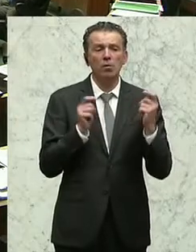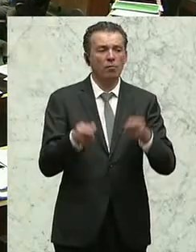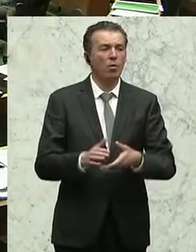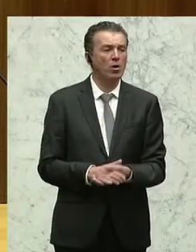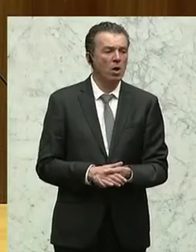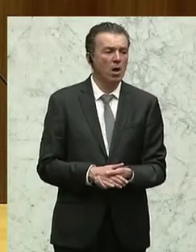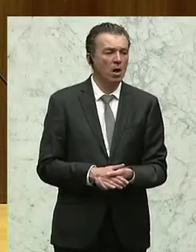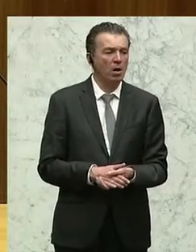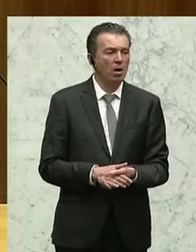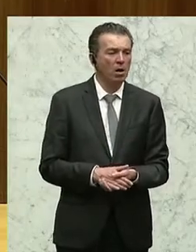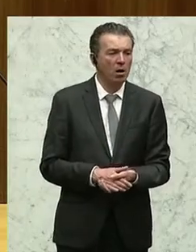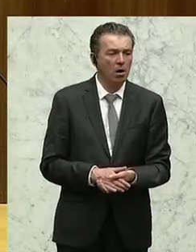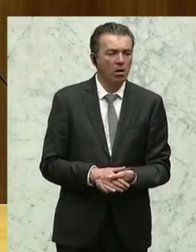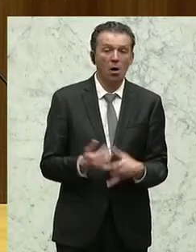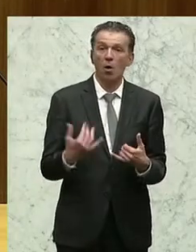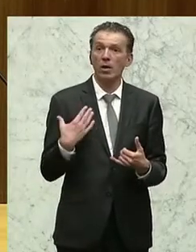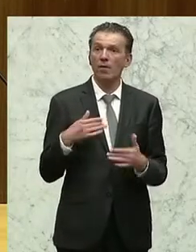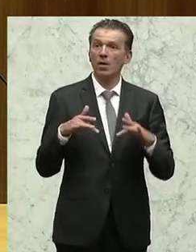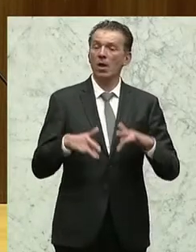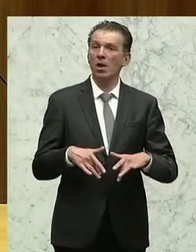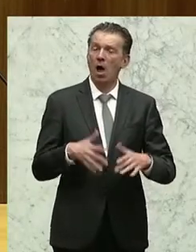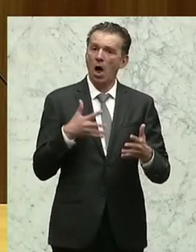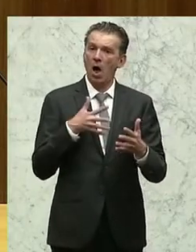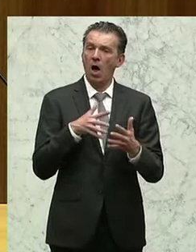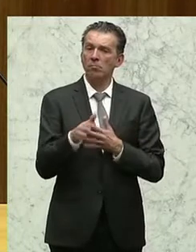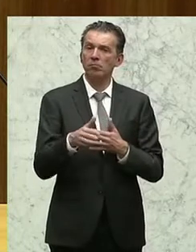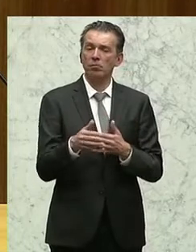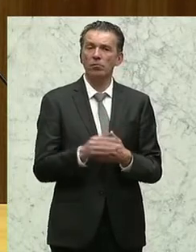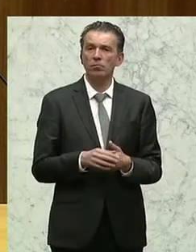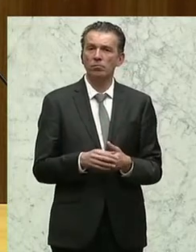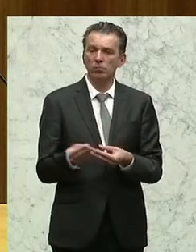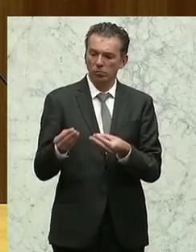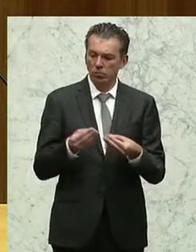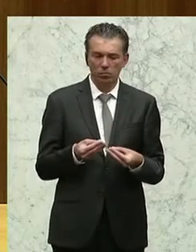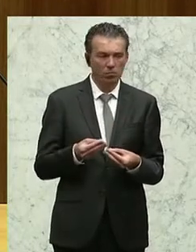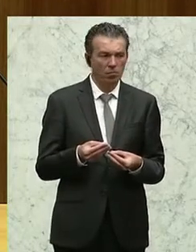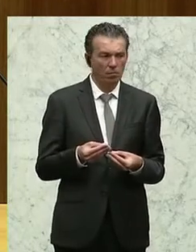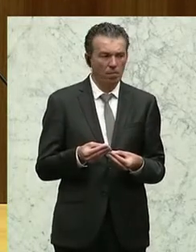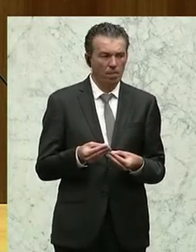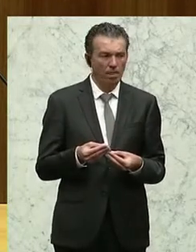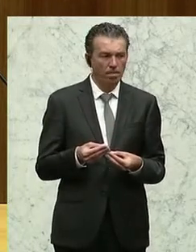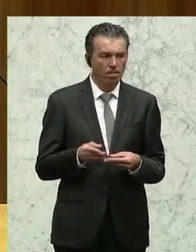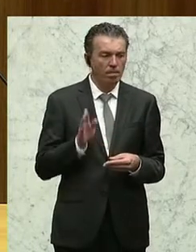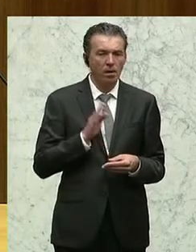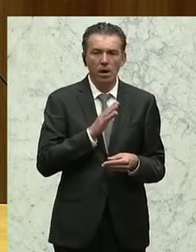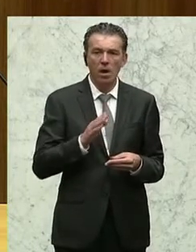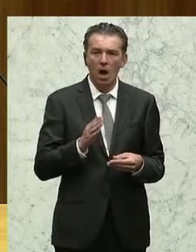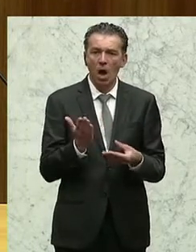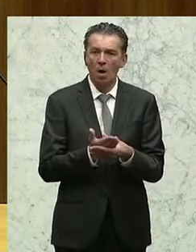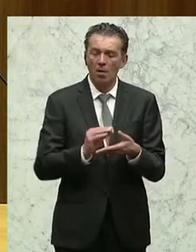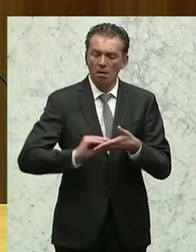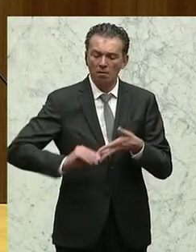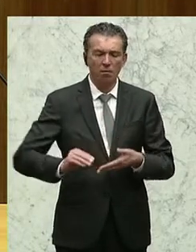Vorschlag dieser heute wieder aufgetauchten Interpretation zu ihm kam. Er hat darüber sogar einen geheimen